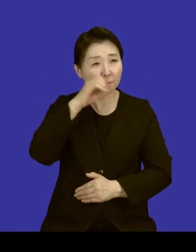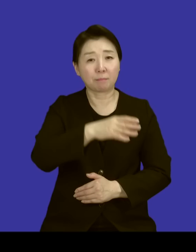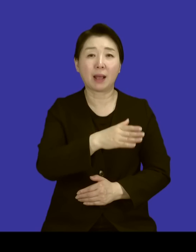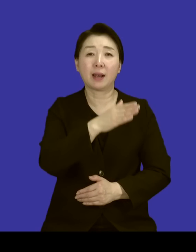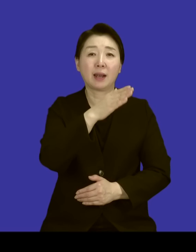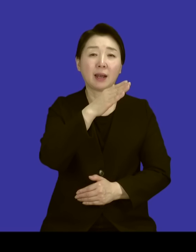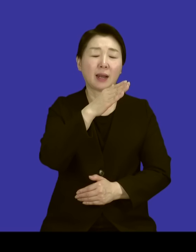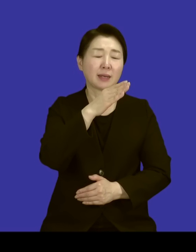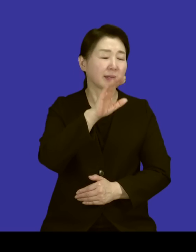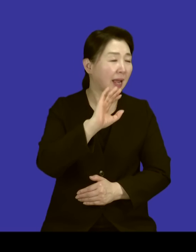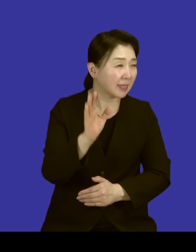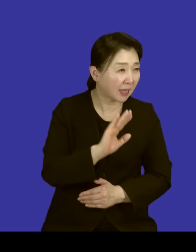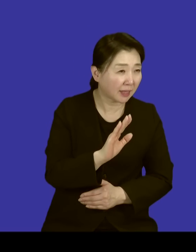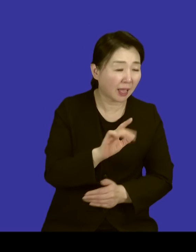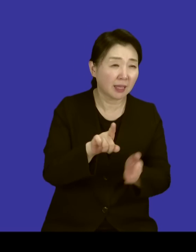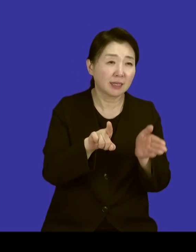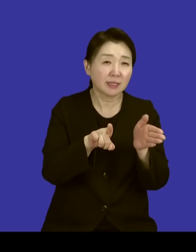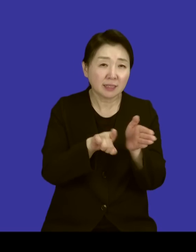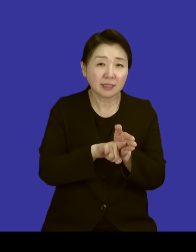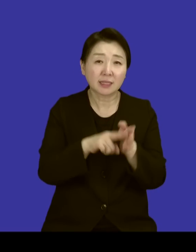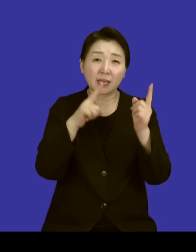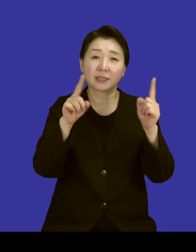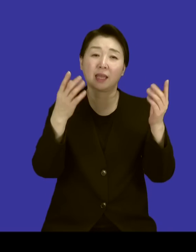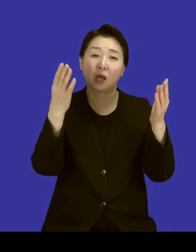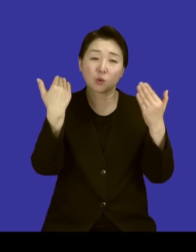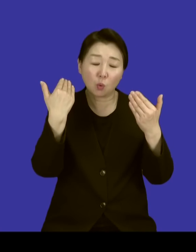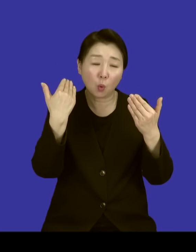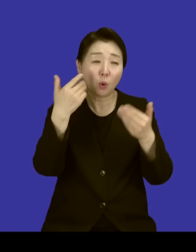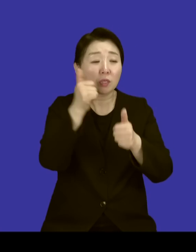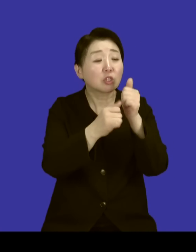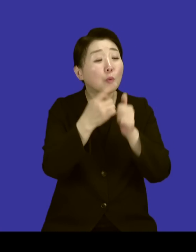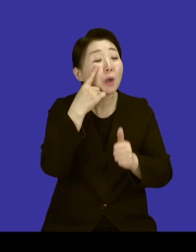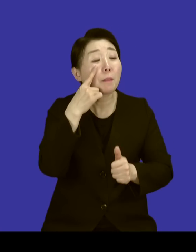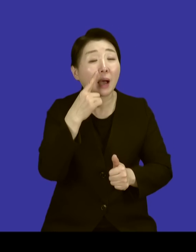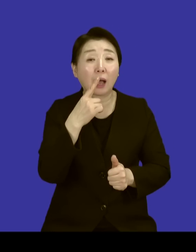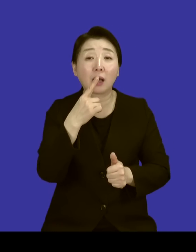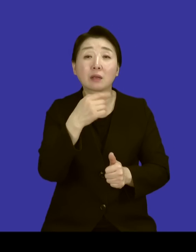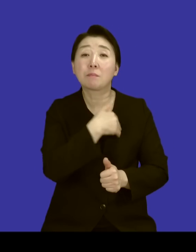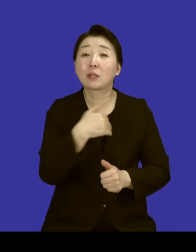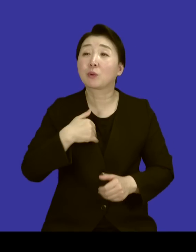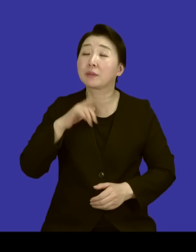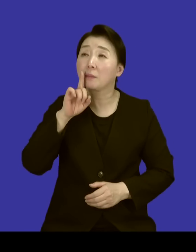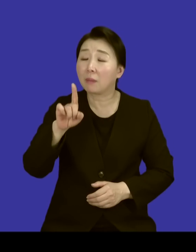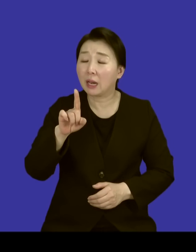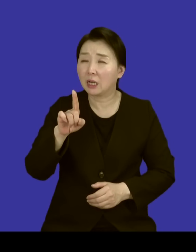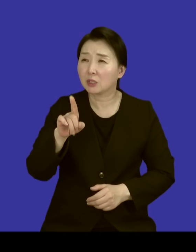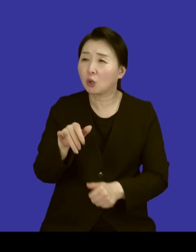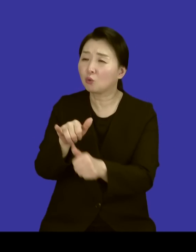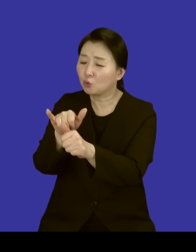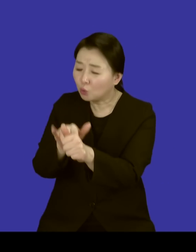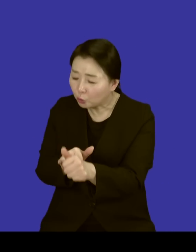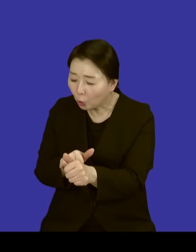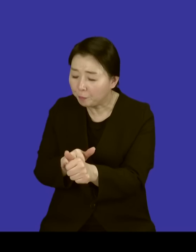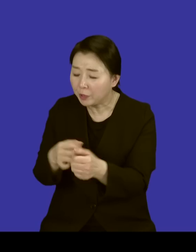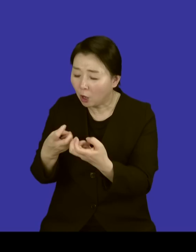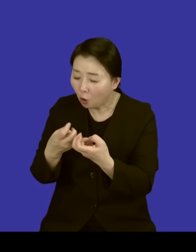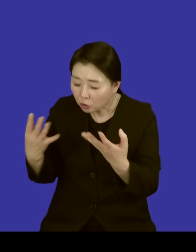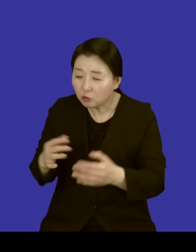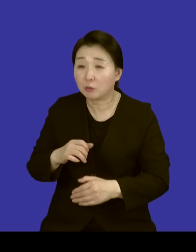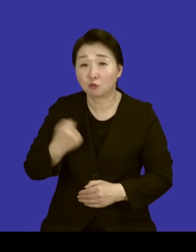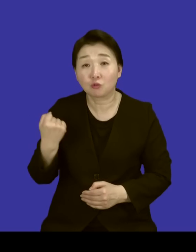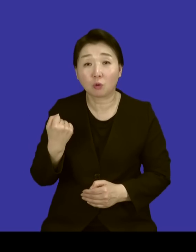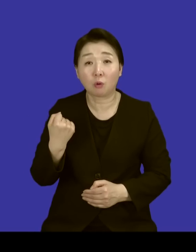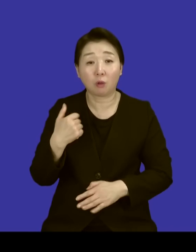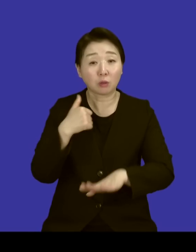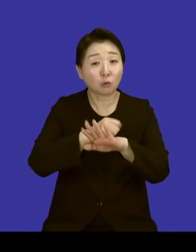신학대학원 시험만 한번 탁 쳐라. 그거면 내가 만족하겠다. 그래서 효도하는 마음으로 시험을 한번 탁 쳤죠. 붙었죠?